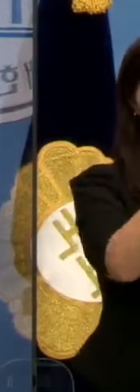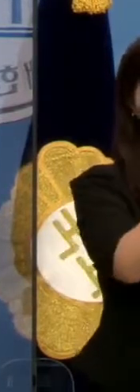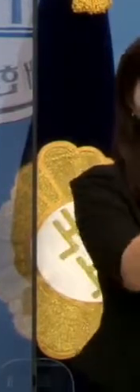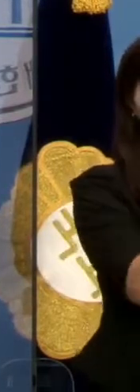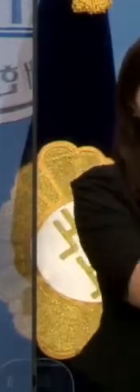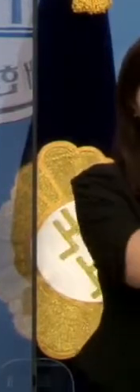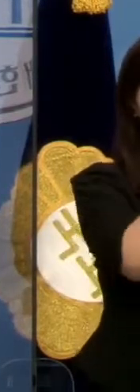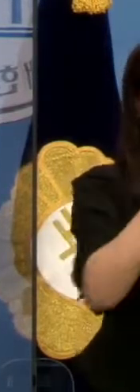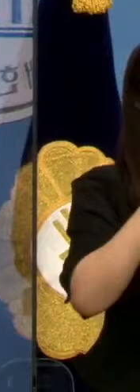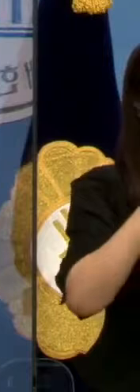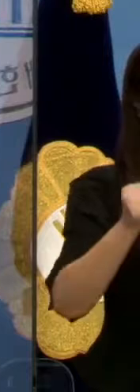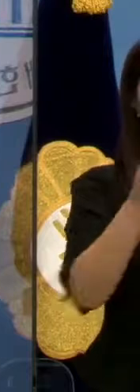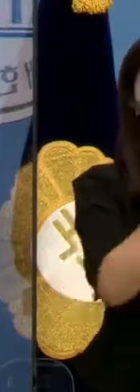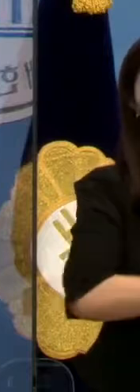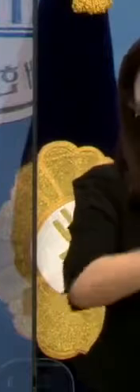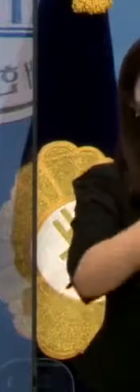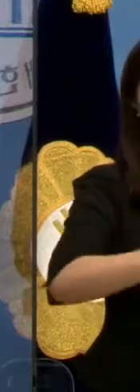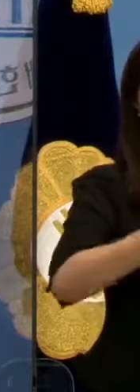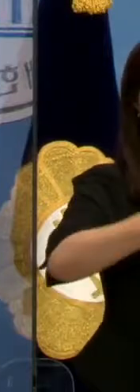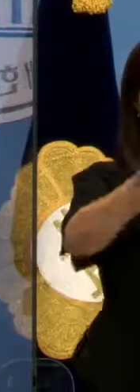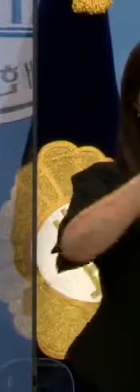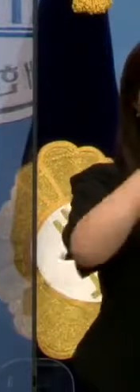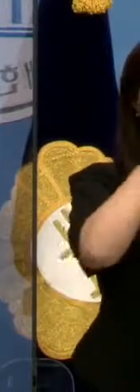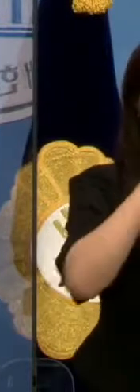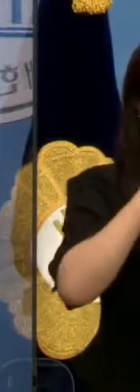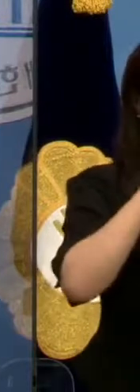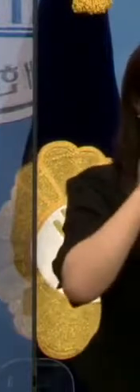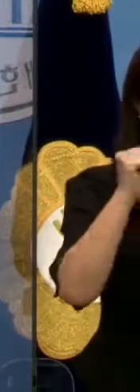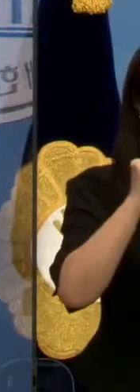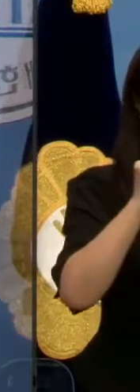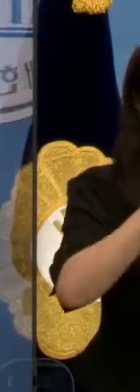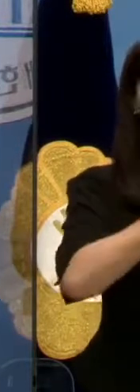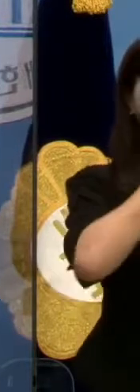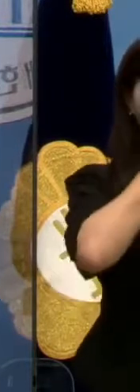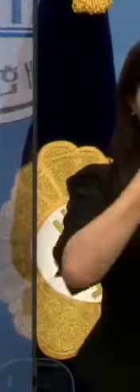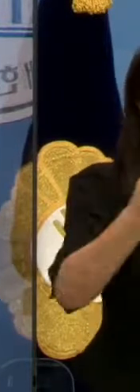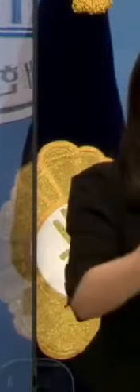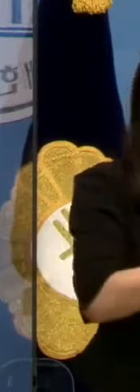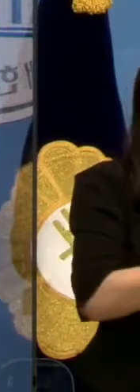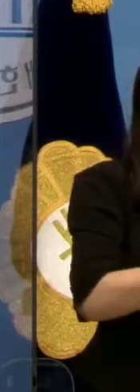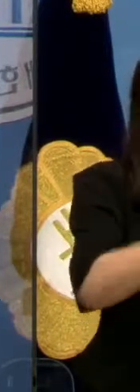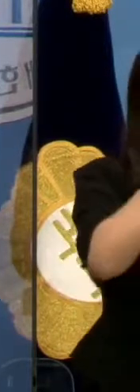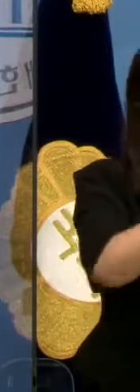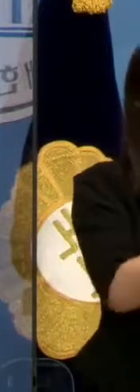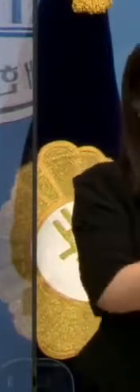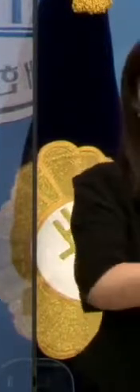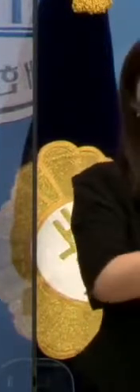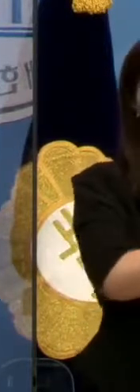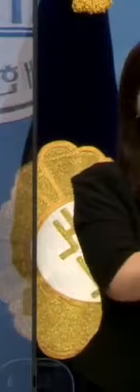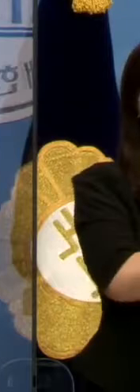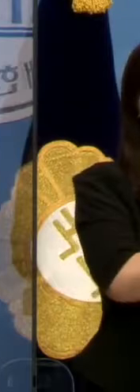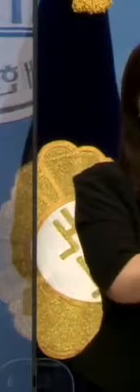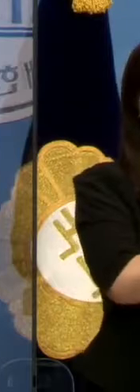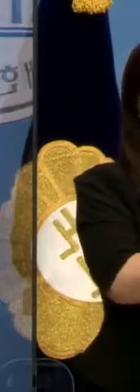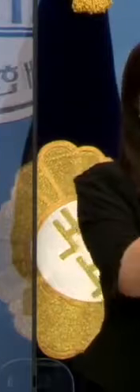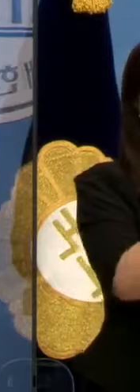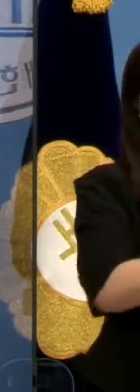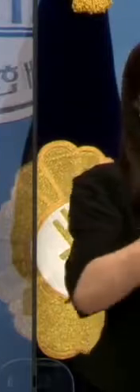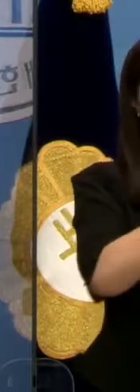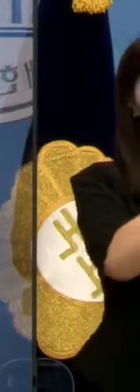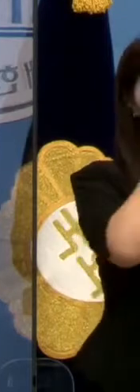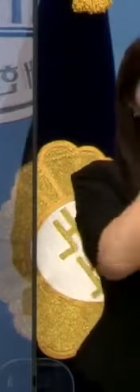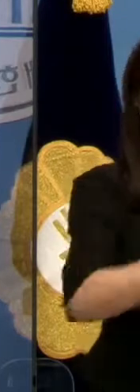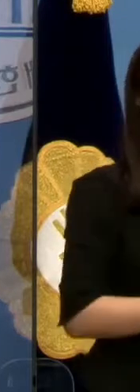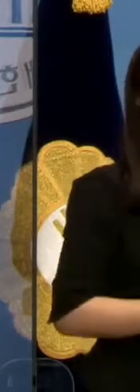공개념을 현실화한 토지 독점 규제 3법을 대표 발의했습니다. 법 시행을 통해 매물로 나오는 택지와 유휴